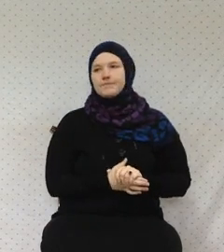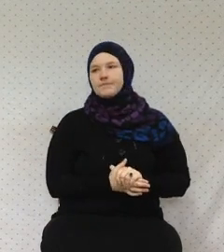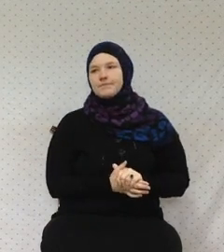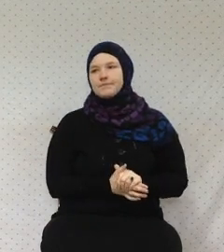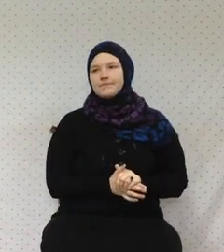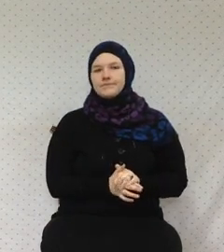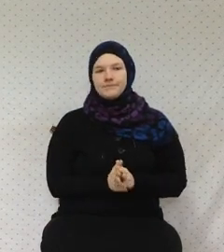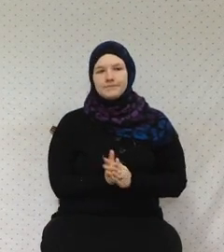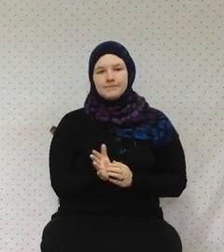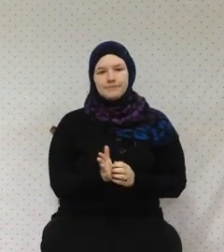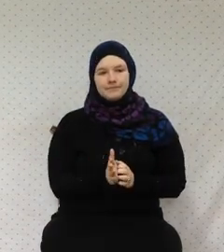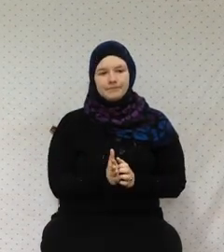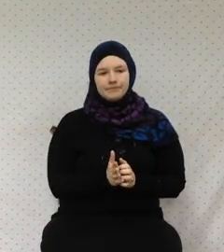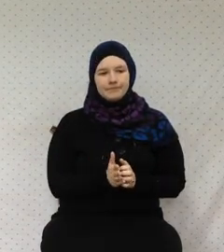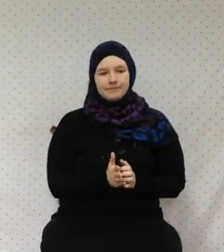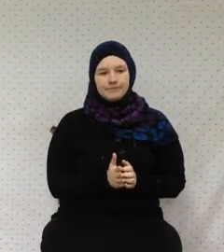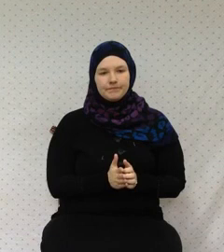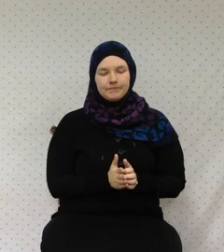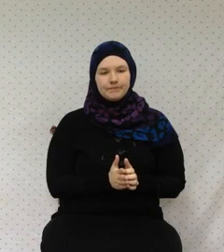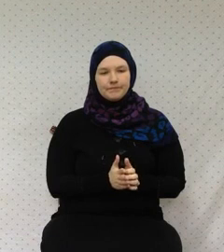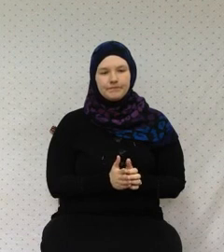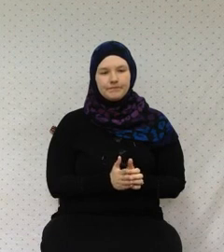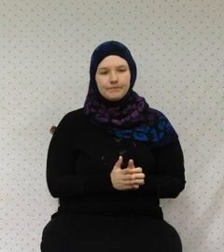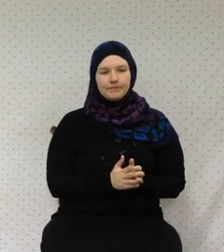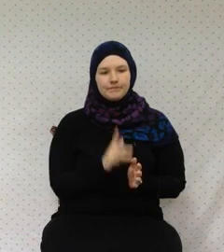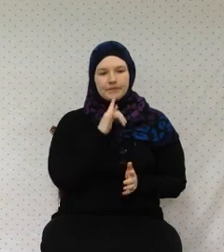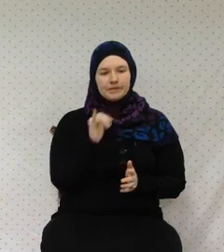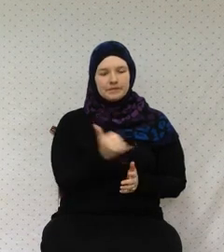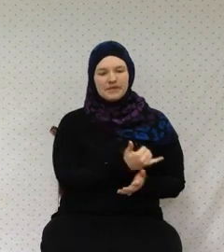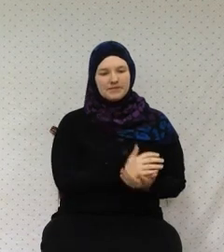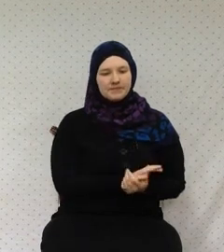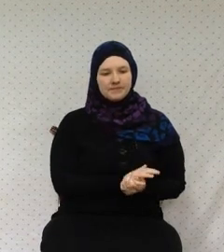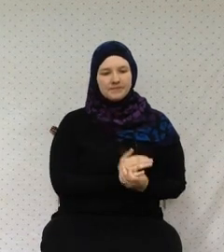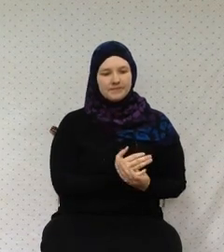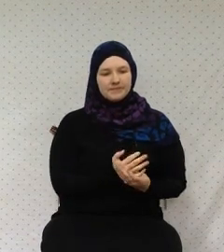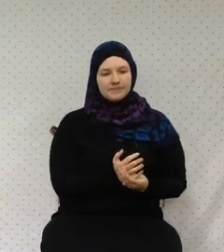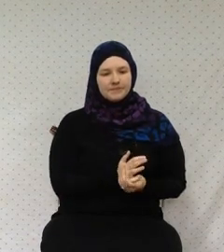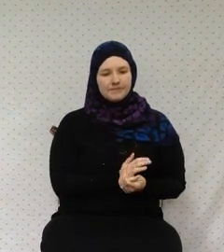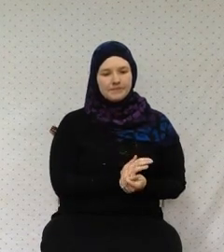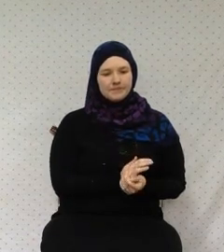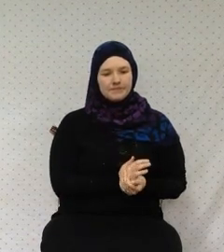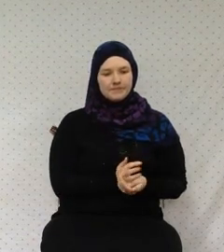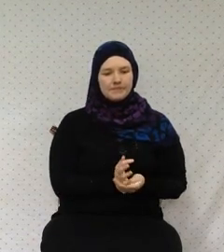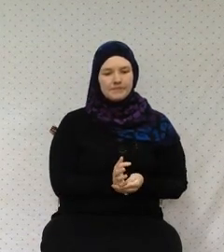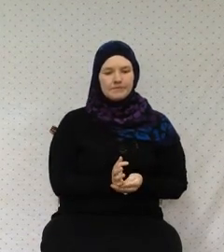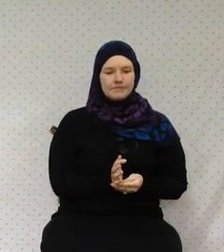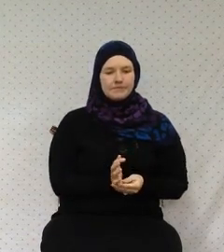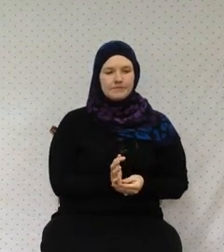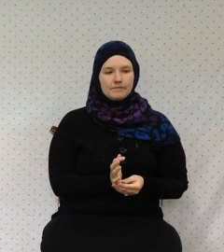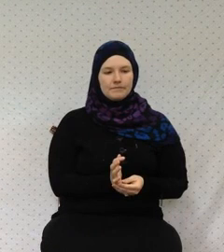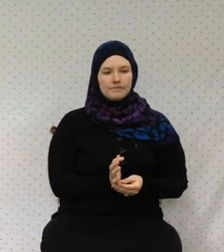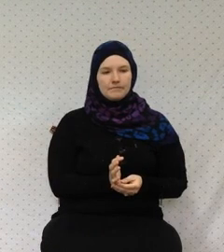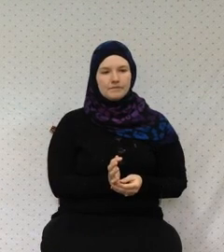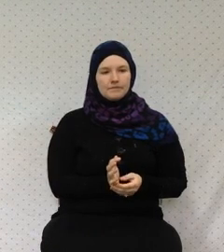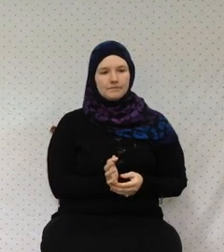رَبِّكَ لَا يَنْفَعُ نَفْسًا إِيمَانُهَا لَمْ تَكُنْ آمَنَتْ مِنْ قَبْلِ